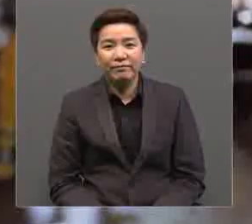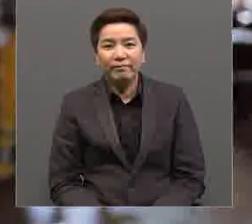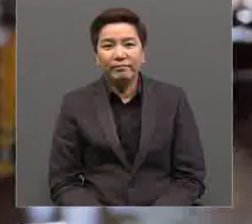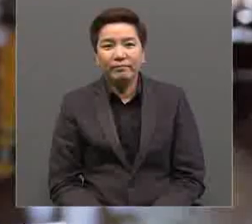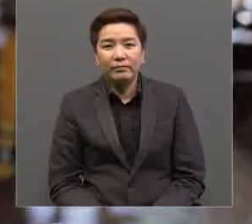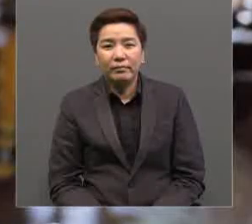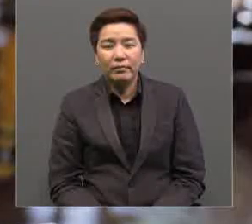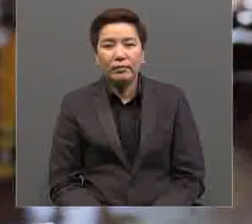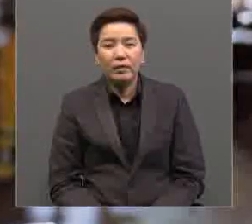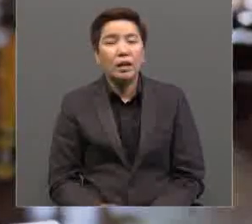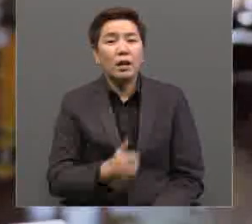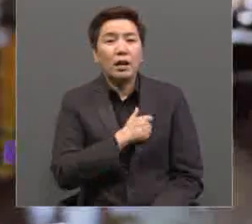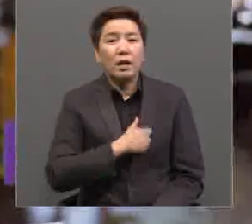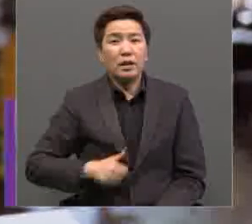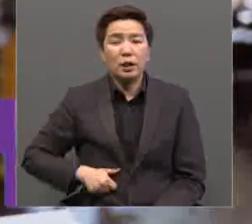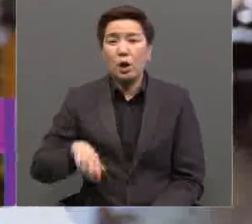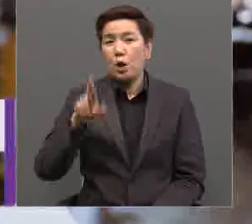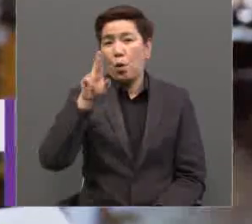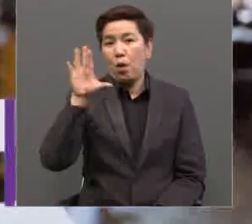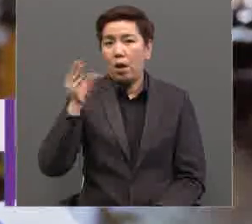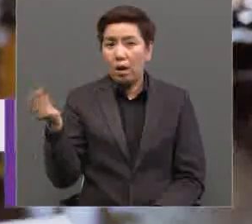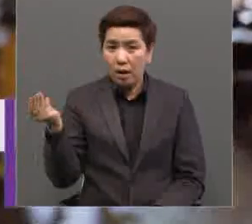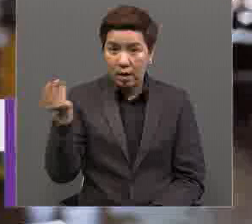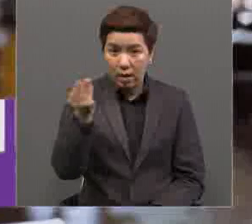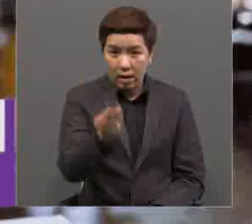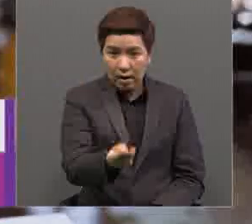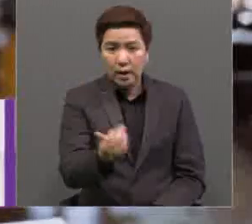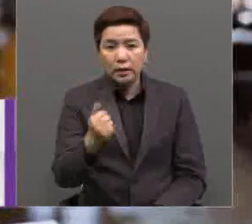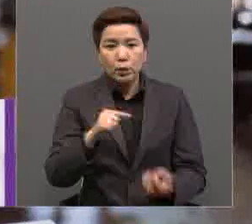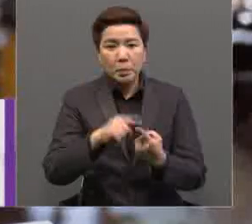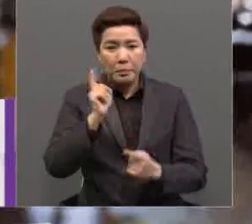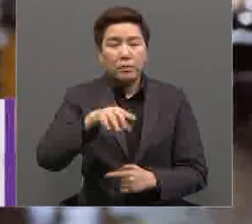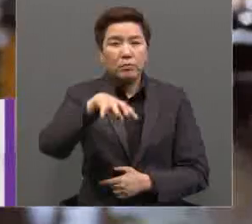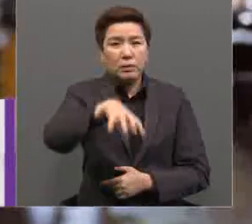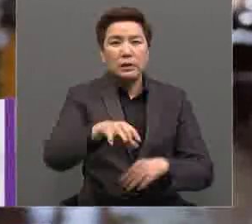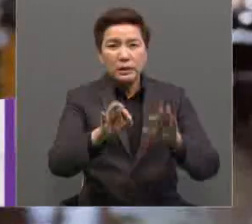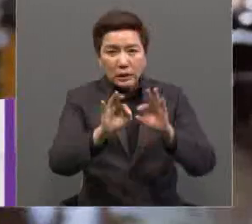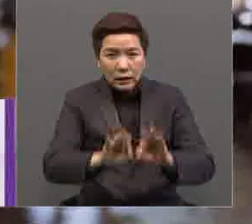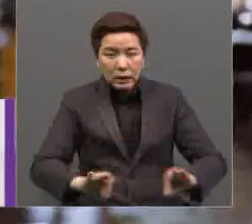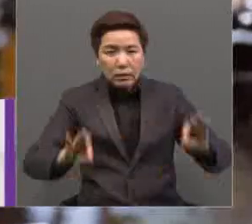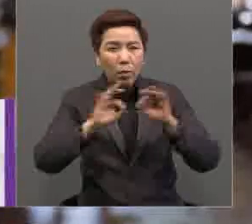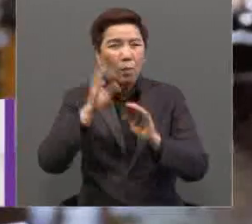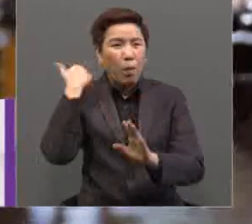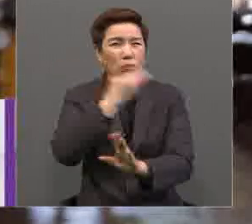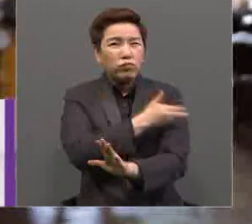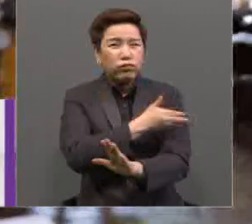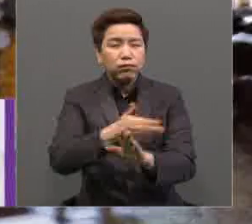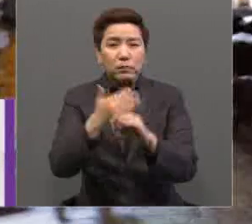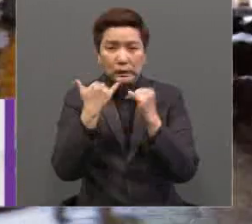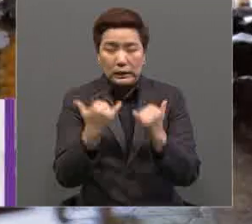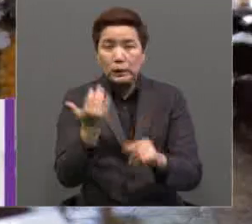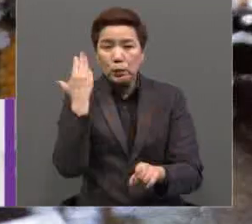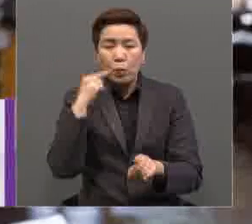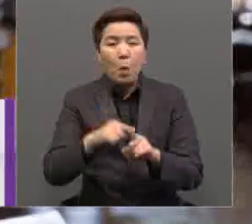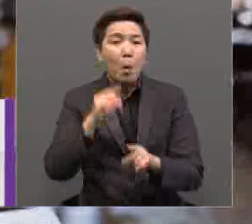เจ้าอยู่หัวรัชกาลที่ 5พระราชทานให้ท่านจึงเป็นสถานที่ศักดิ์สิทธิ์ตรงนี้แต่ไหนจะอะไรมาซึ่งเมื่อก่อน